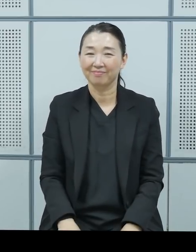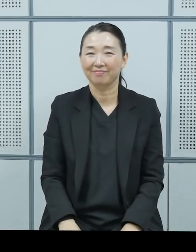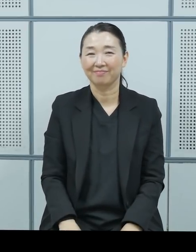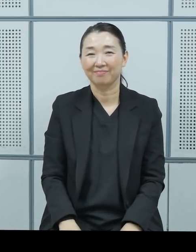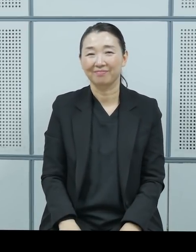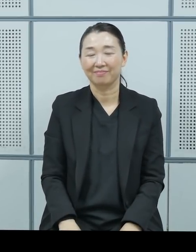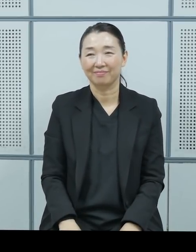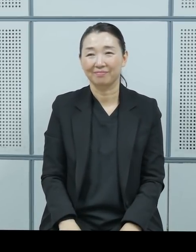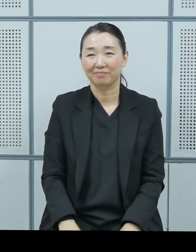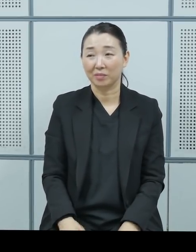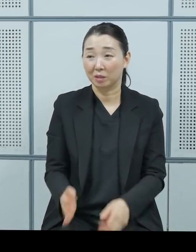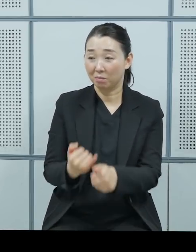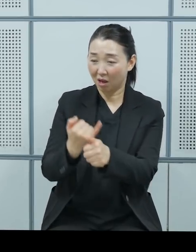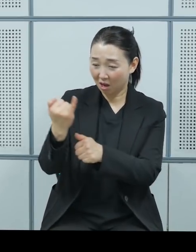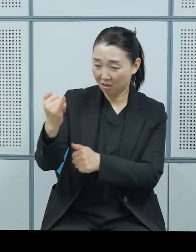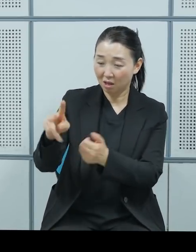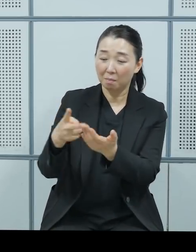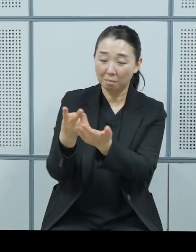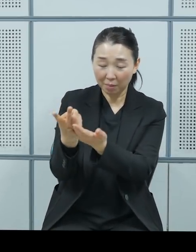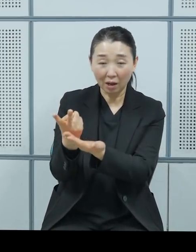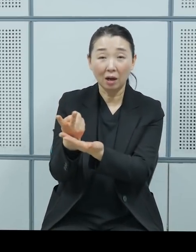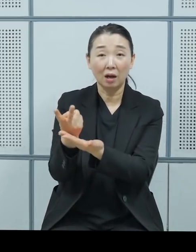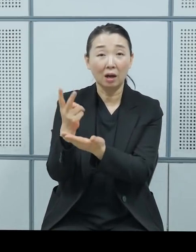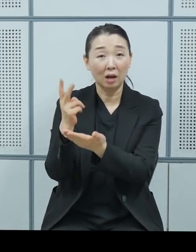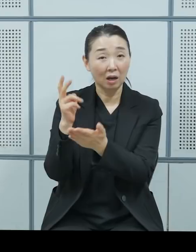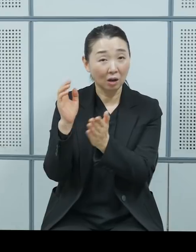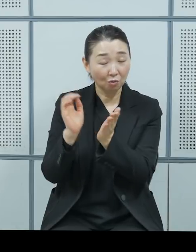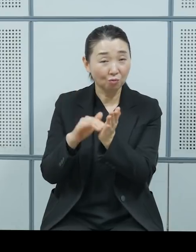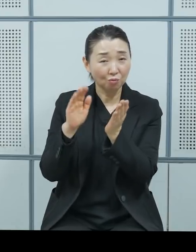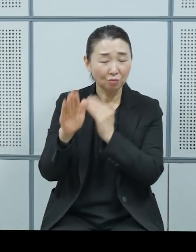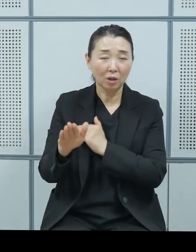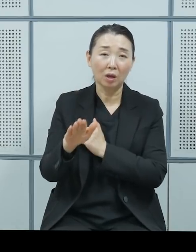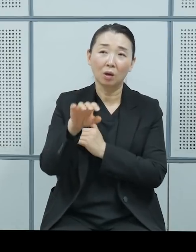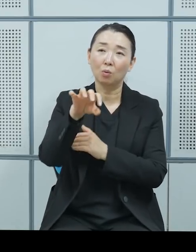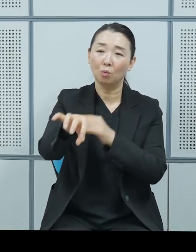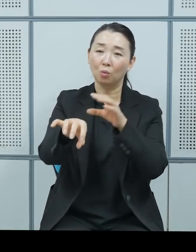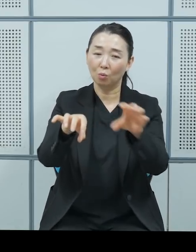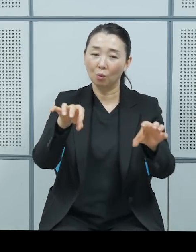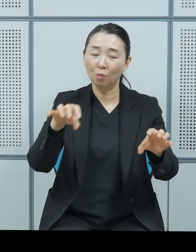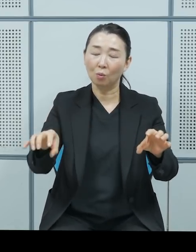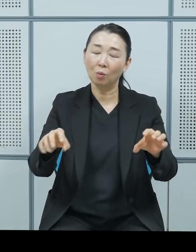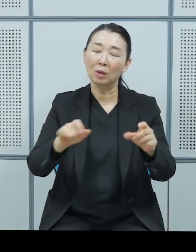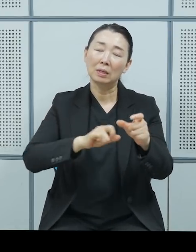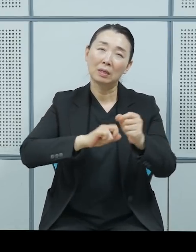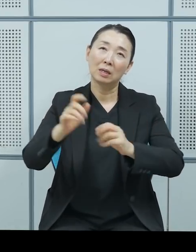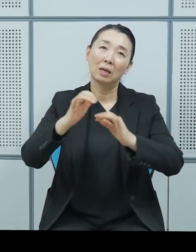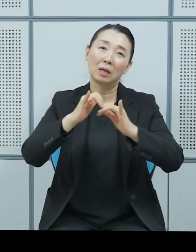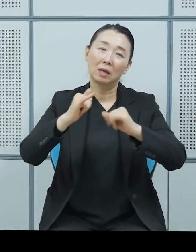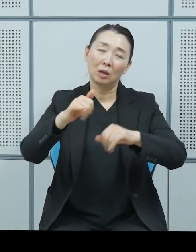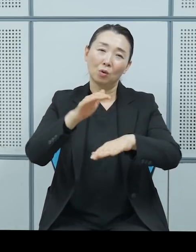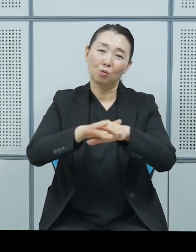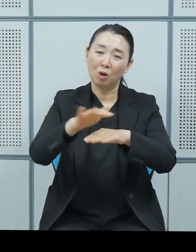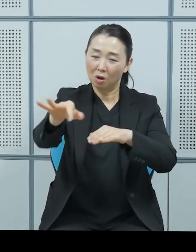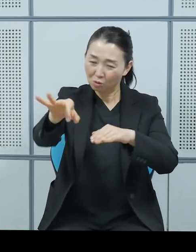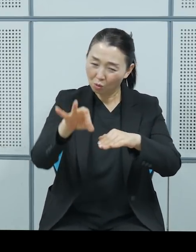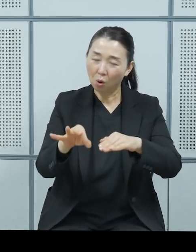그랬는데 아내 쓰러지니까요. 곳곳에서 많은 분들이 후원금을 보내주고 간병비를 보내주시는